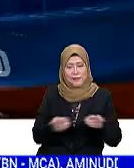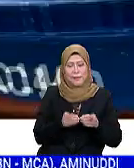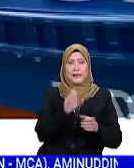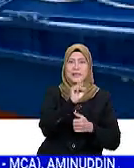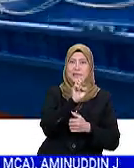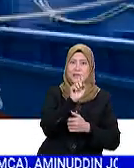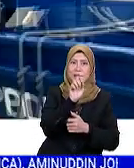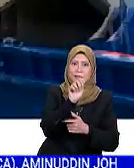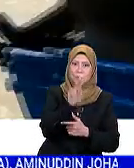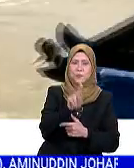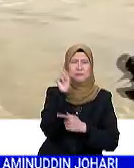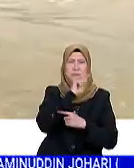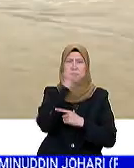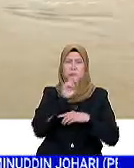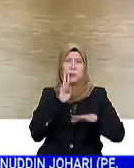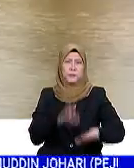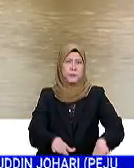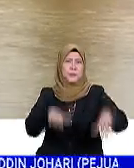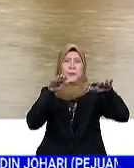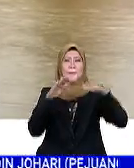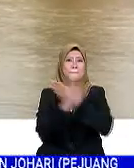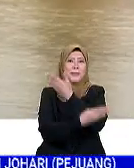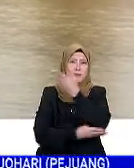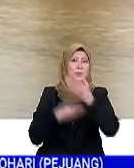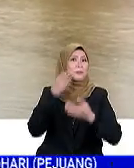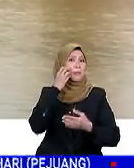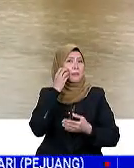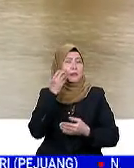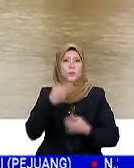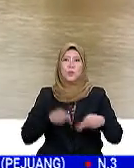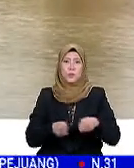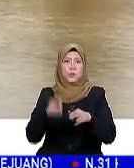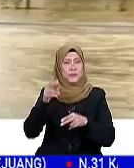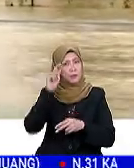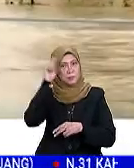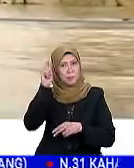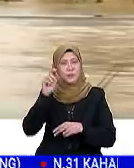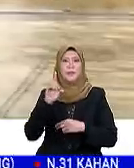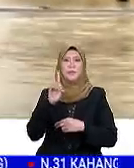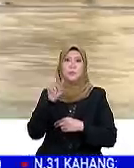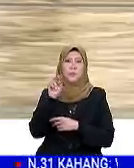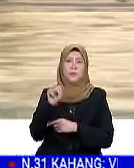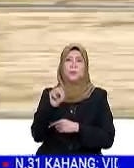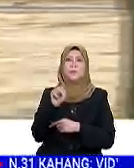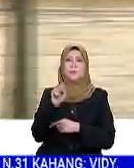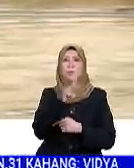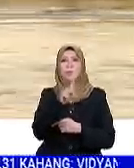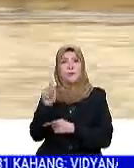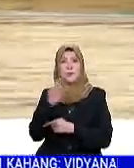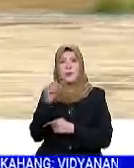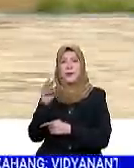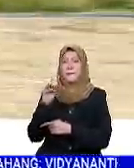setiu paling teruk terjejas selain Besut, Kemaman, Hulu Terengganu, Dungun, Kuala Nerus, Kuala Terengganu